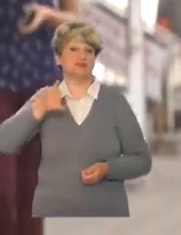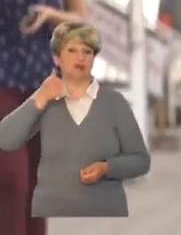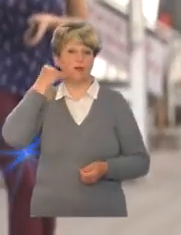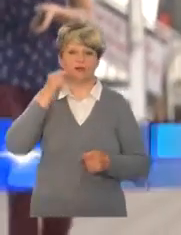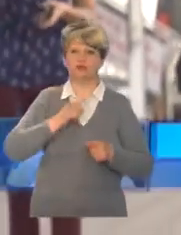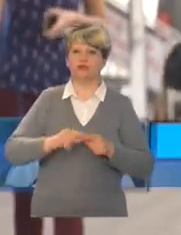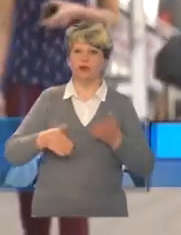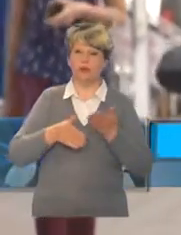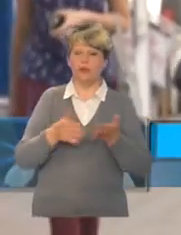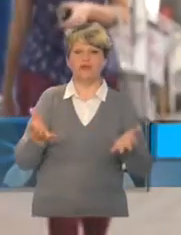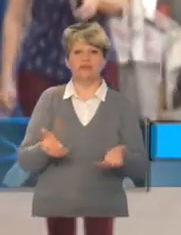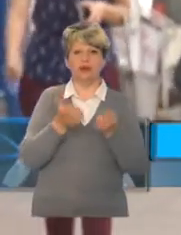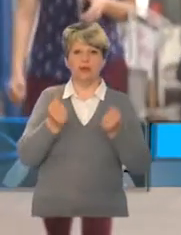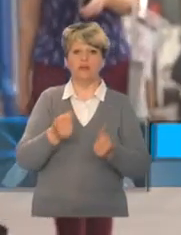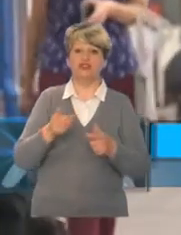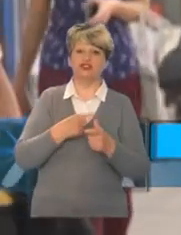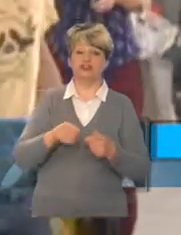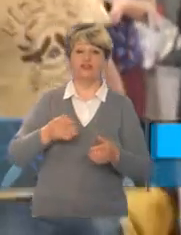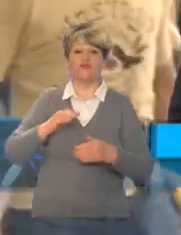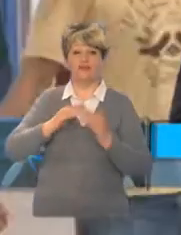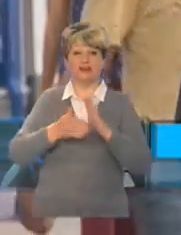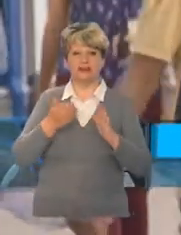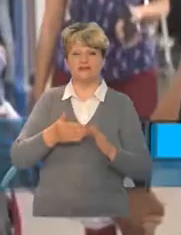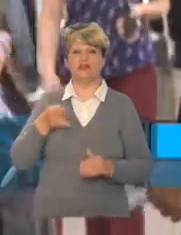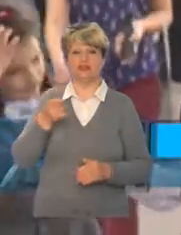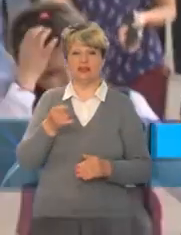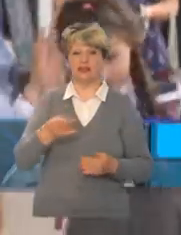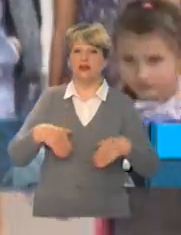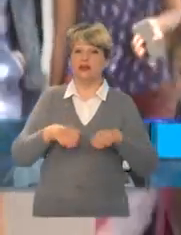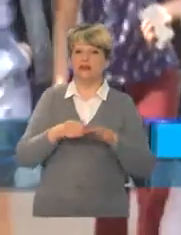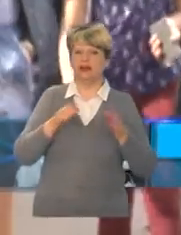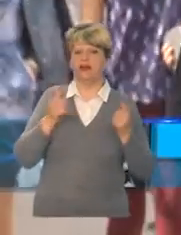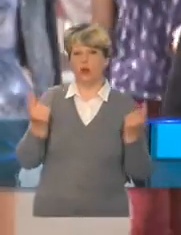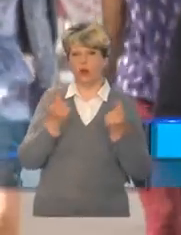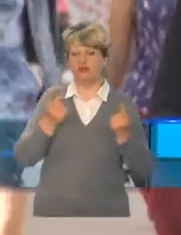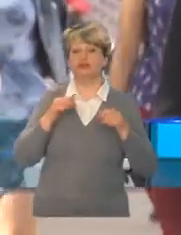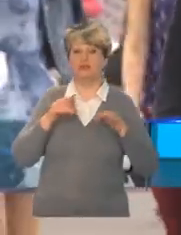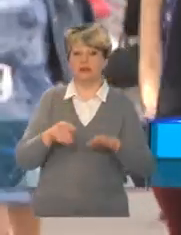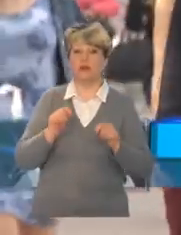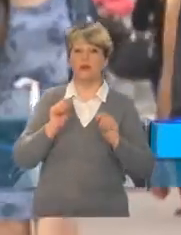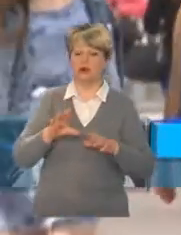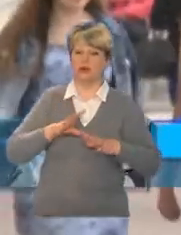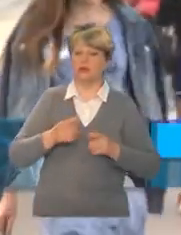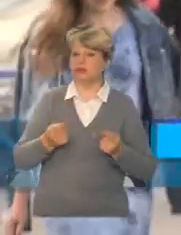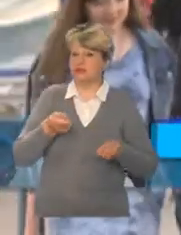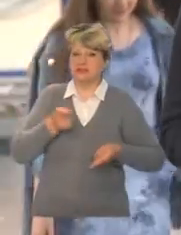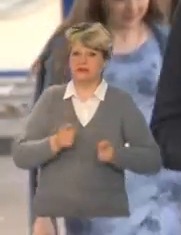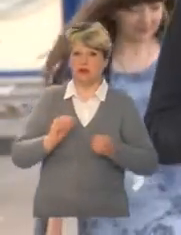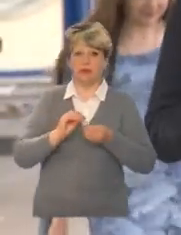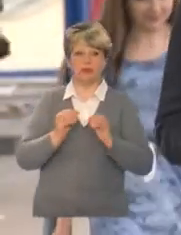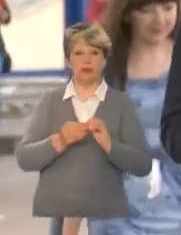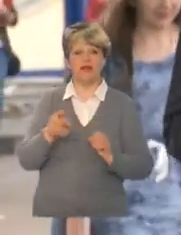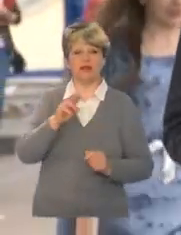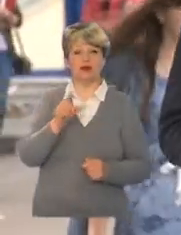Зателефонувати у швидку рятувальникам чи викликати таксі – такі звичайні дії для нас можуть стати справжньою проблемою для людей із